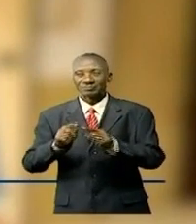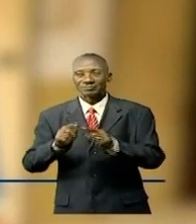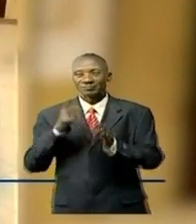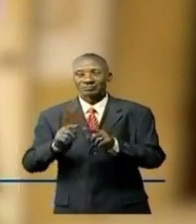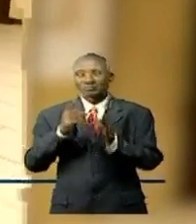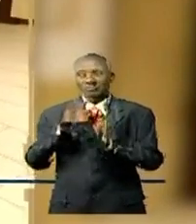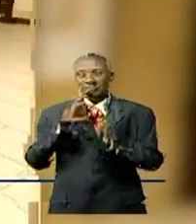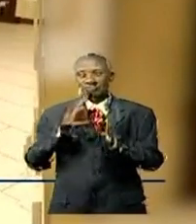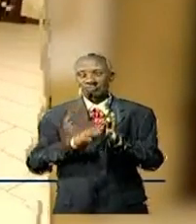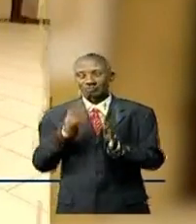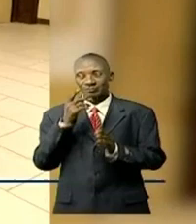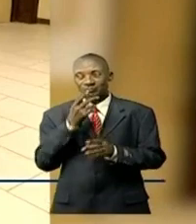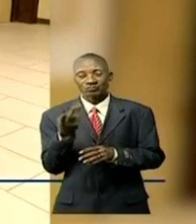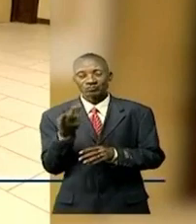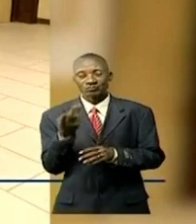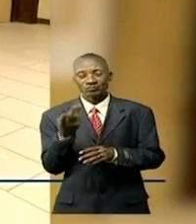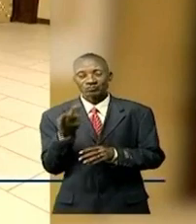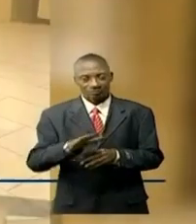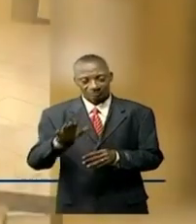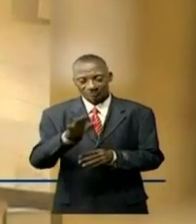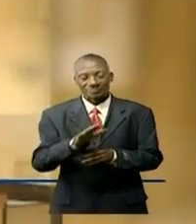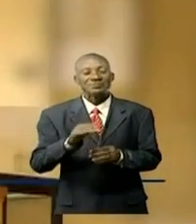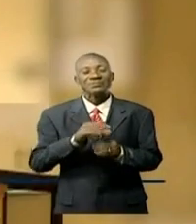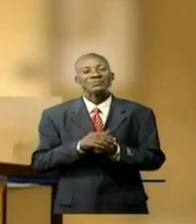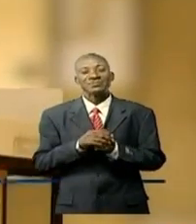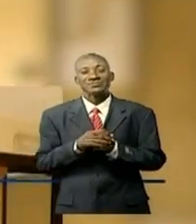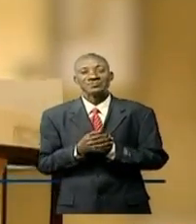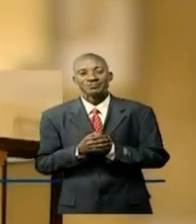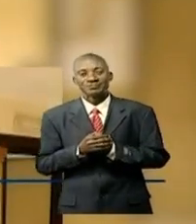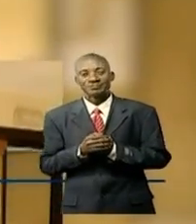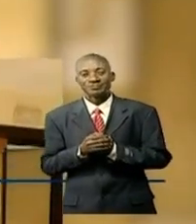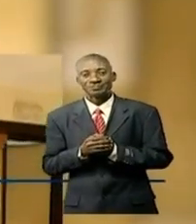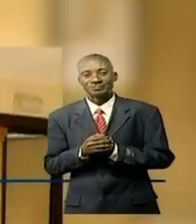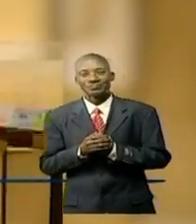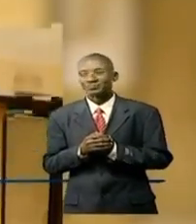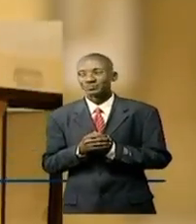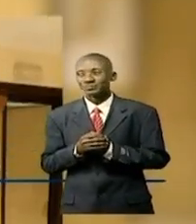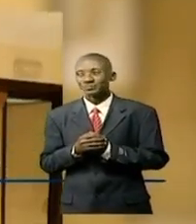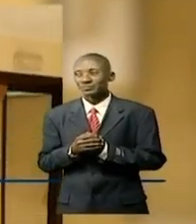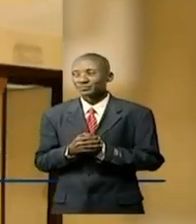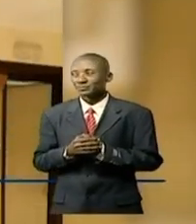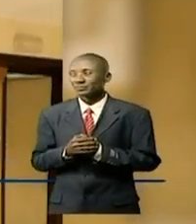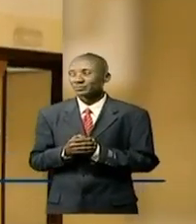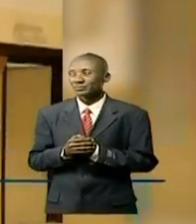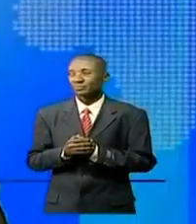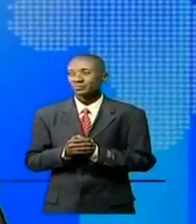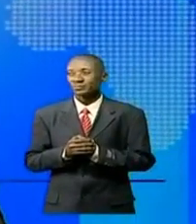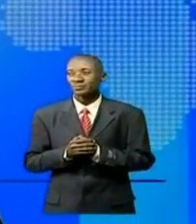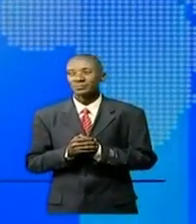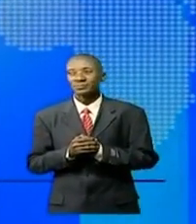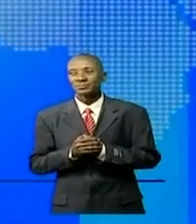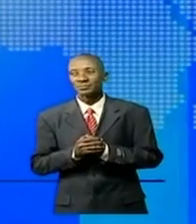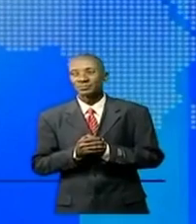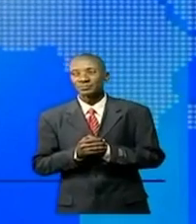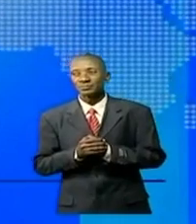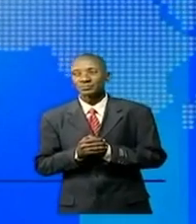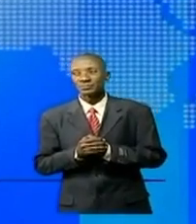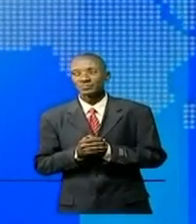locale salue la mémoire de ce grand nom de la presse congolaise.